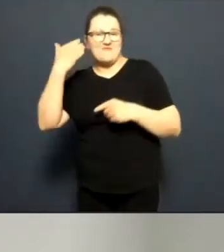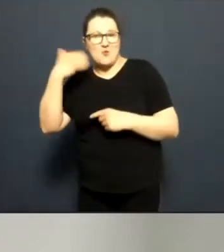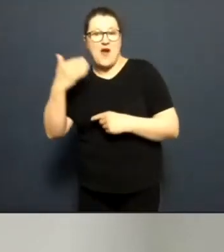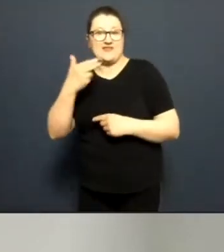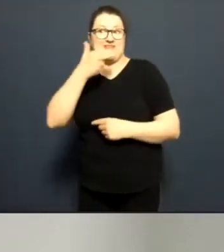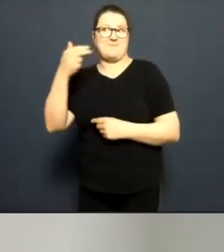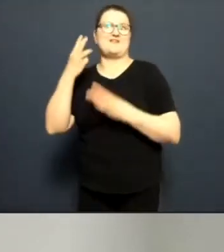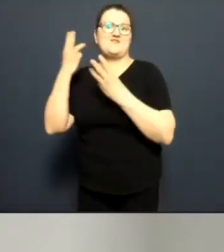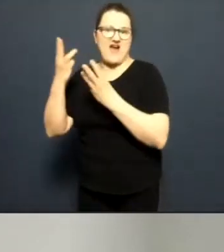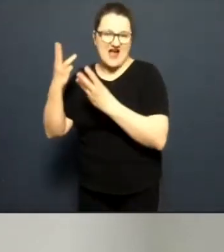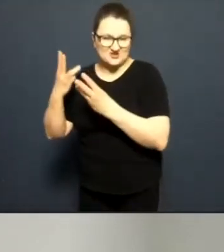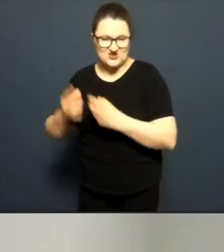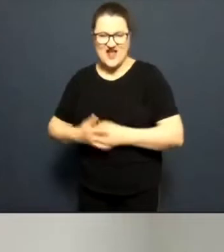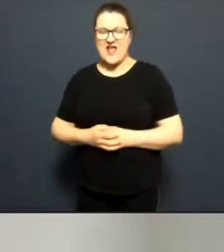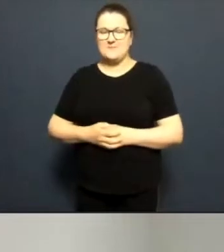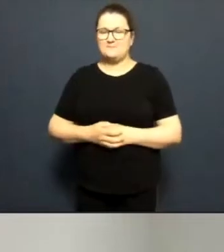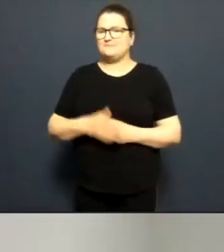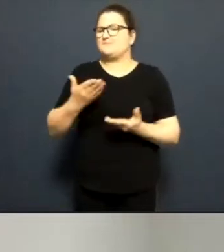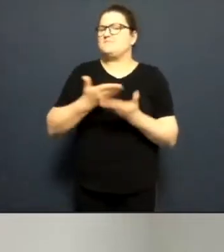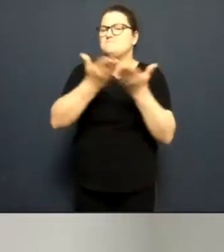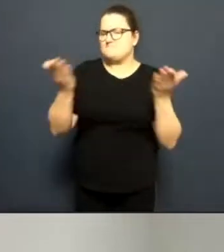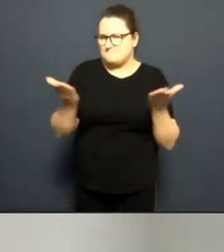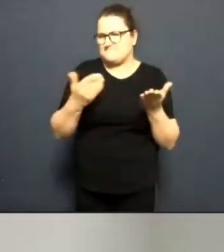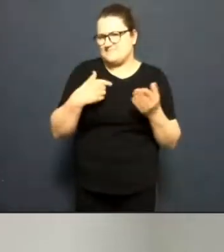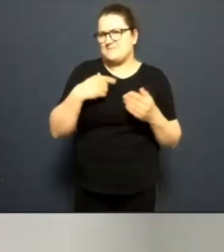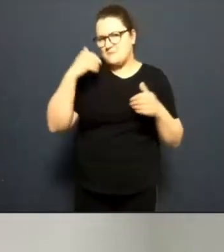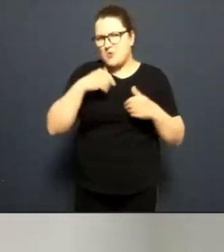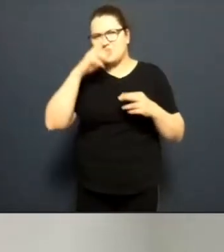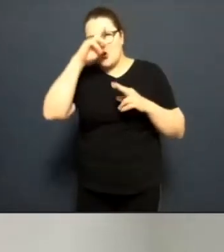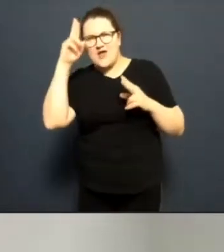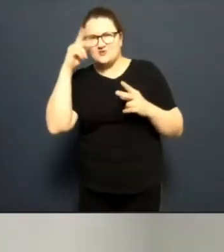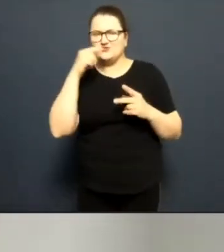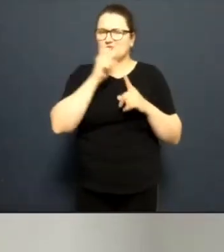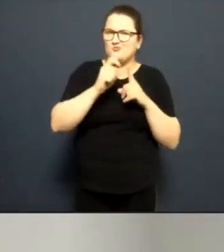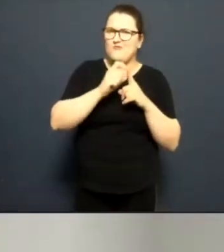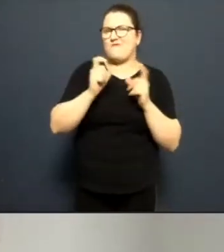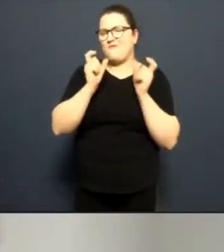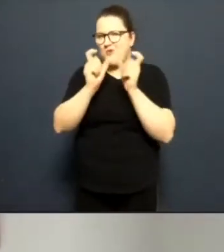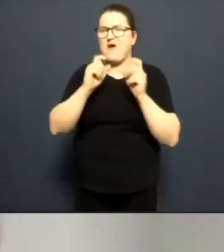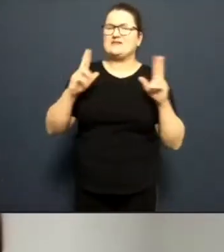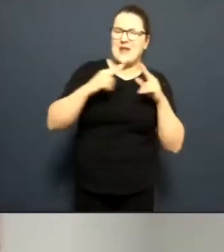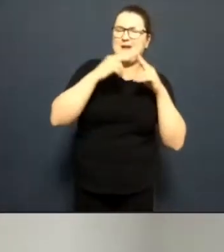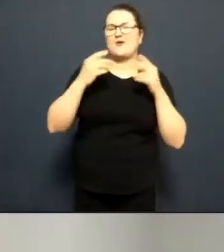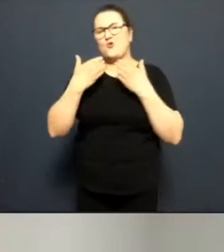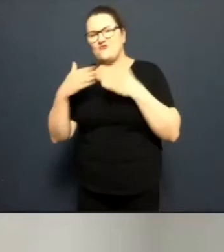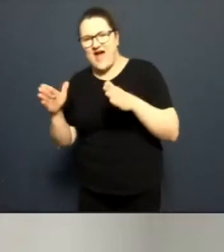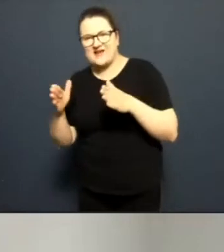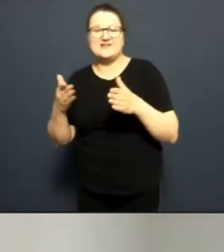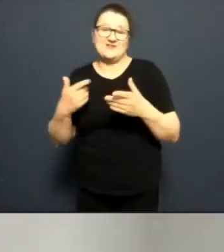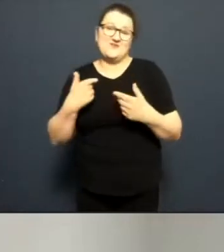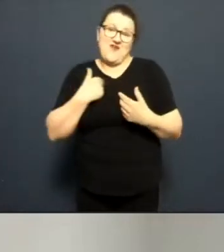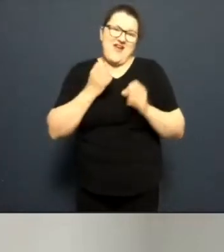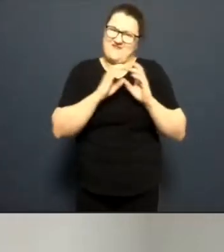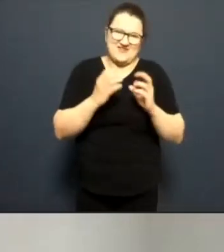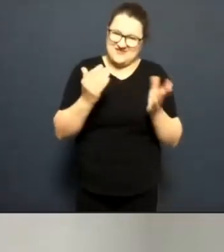Dla tych z Państwa, którzy mogą kojarzyć ten termin Zamek Otwarty, to moje wyjaśnienie jest już